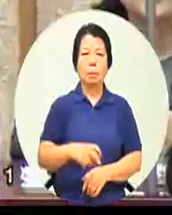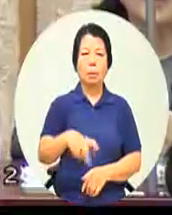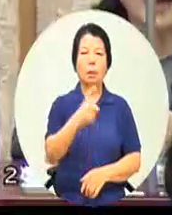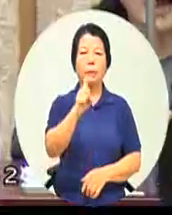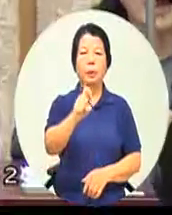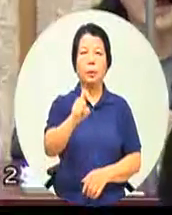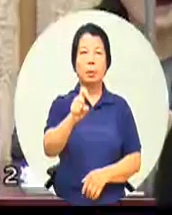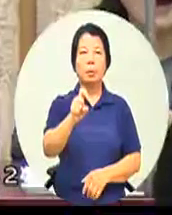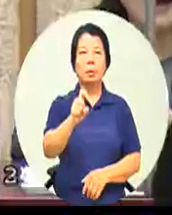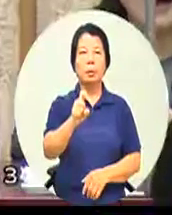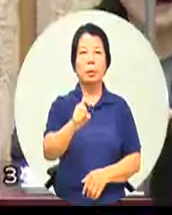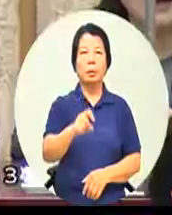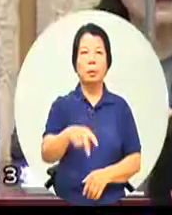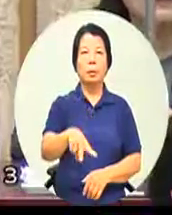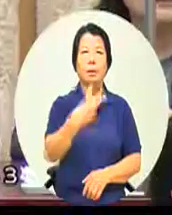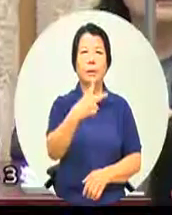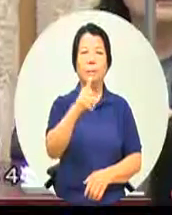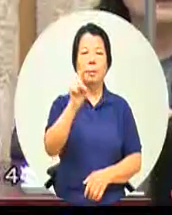啊，